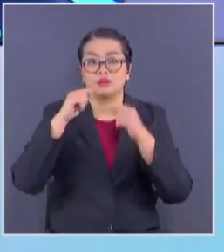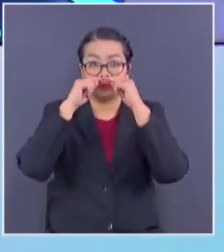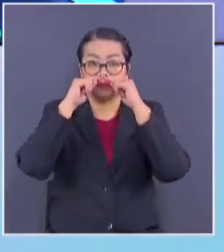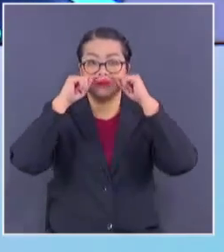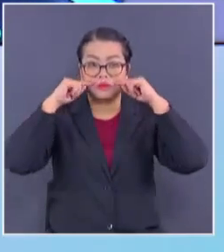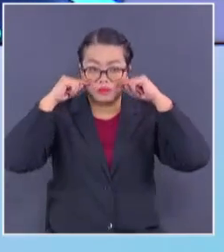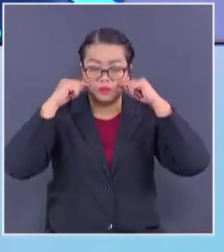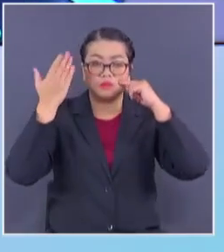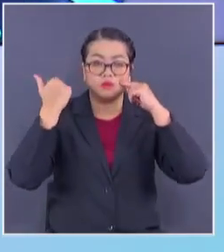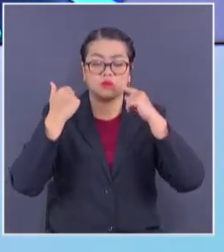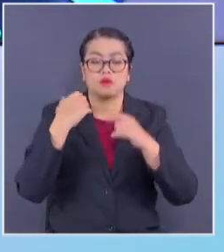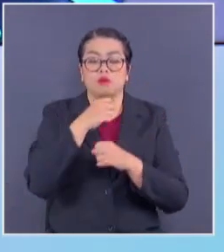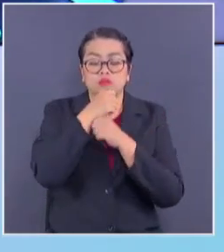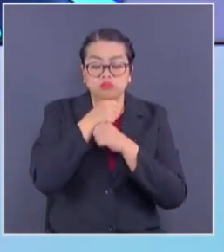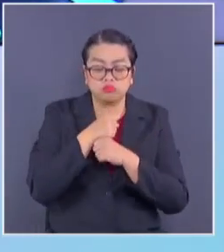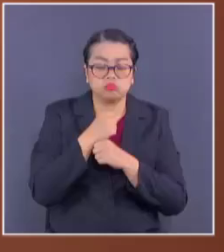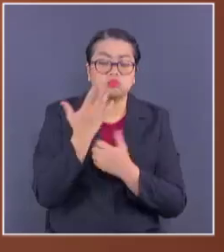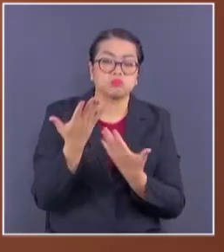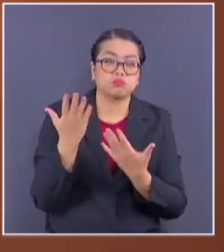สียชีวิตแล้วในวัย49ปีค่ะ